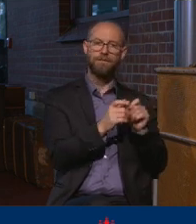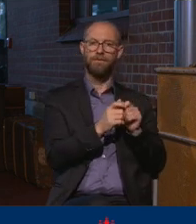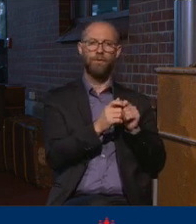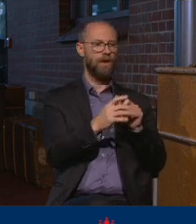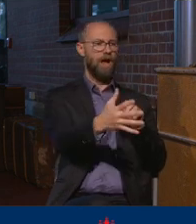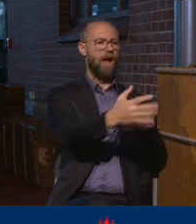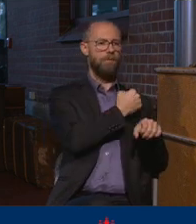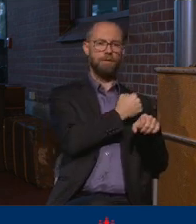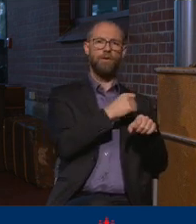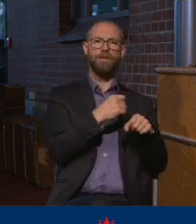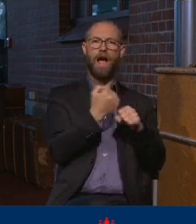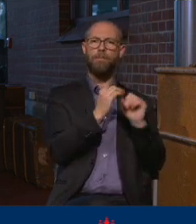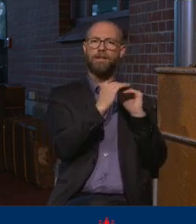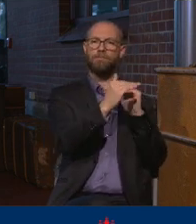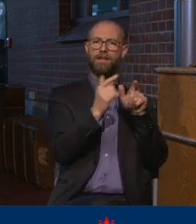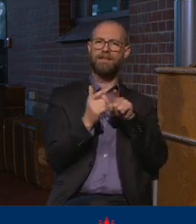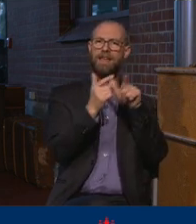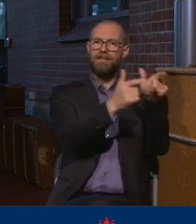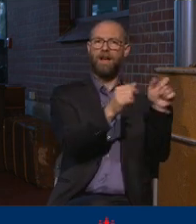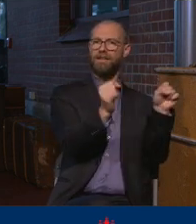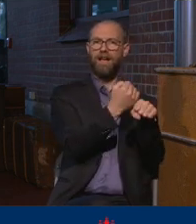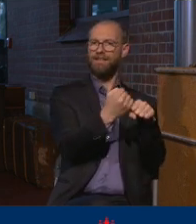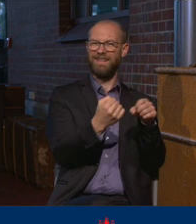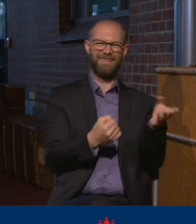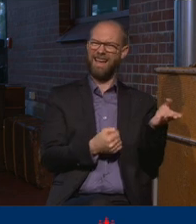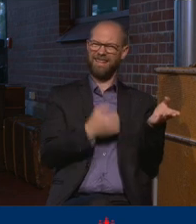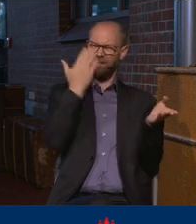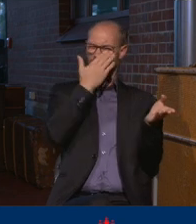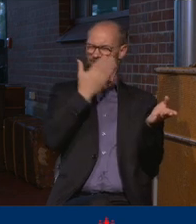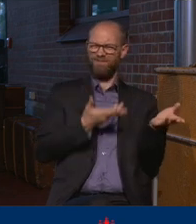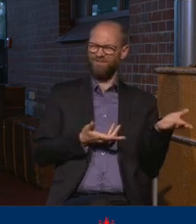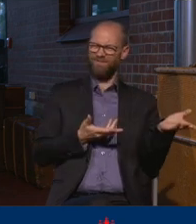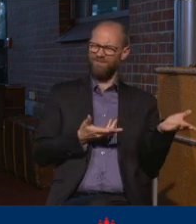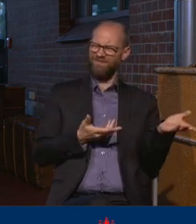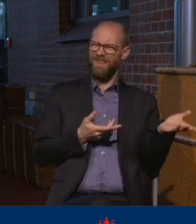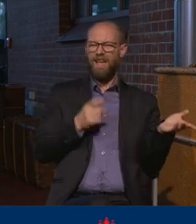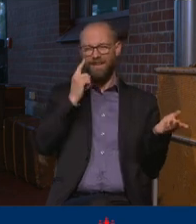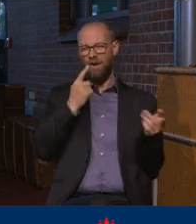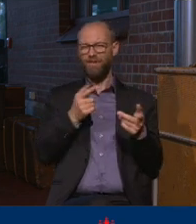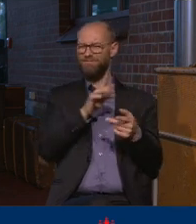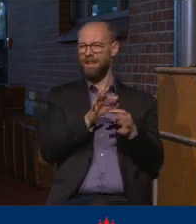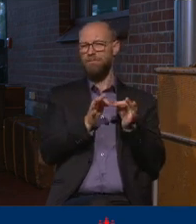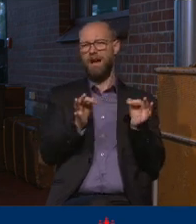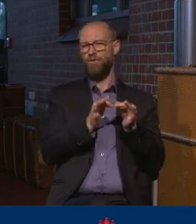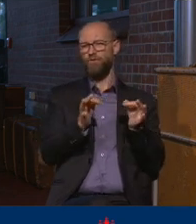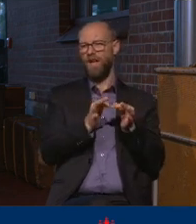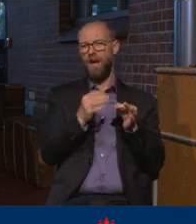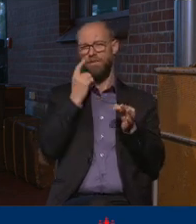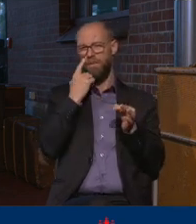kommen können dass wir absolut ja also das ist das aber im moment auch ein maßstab der